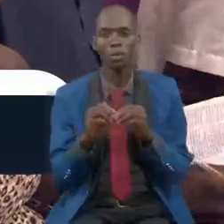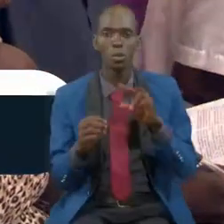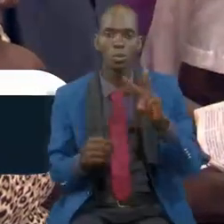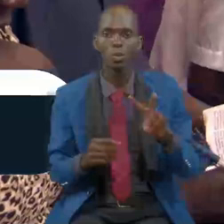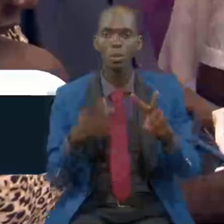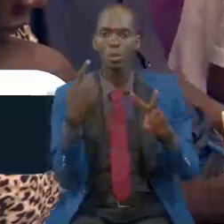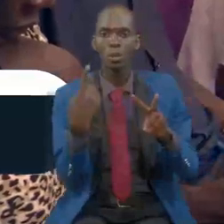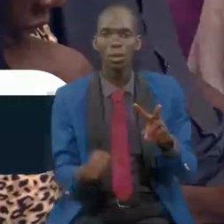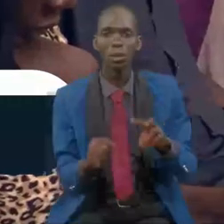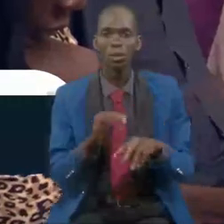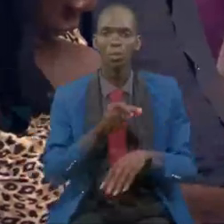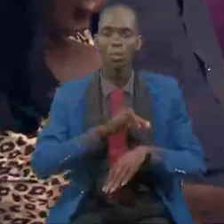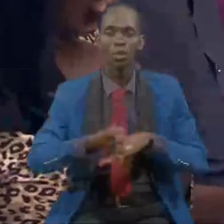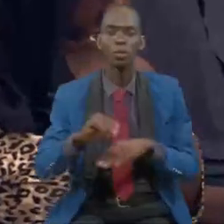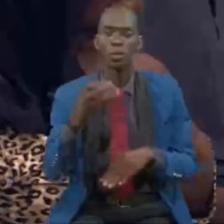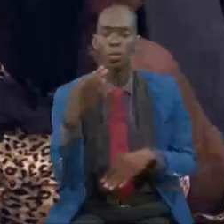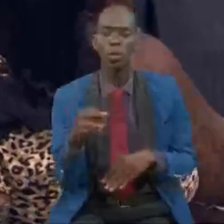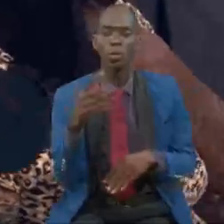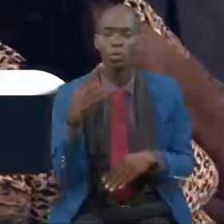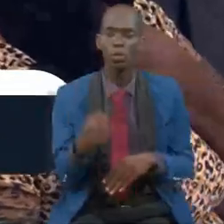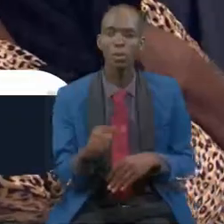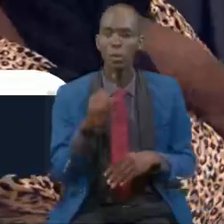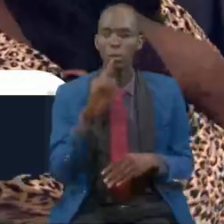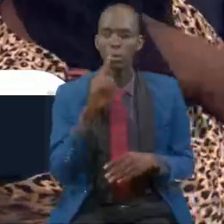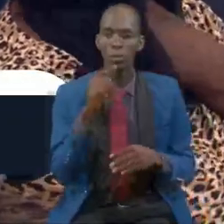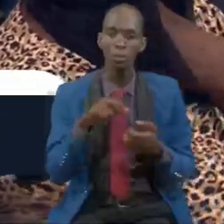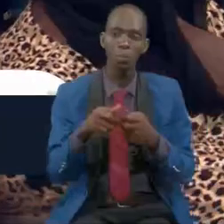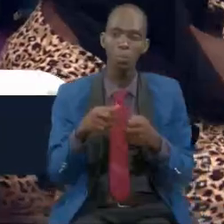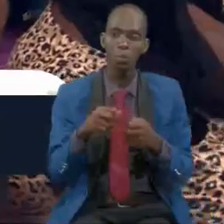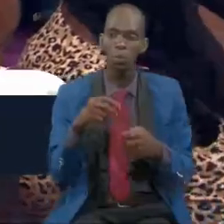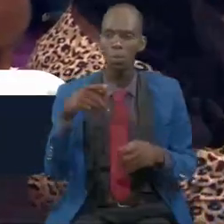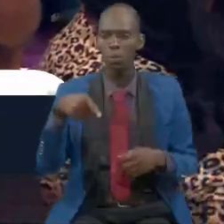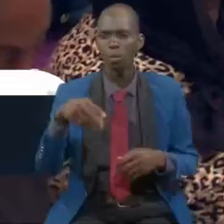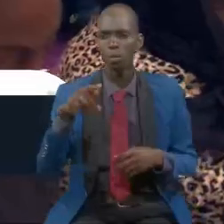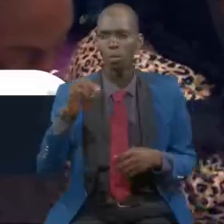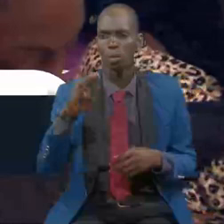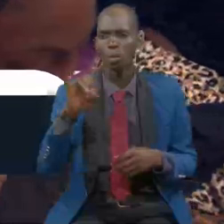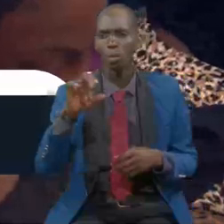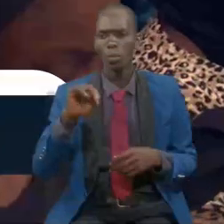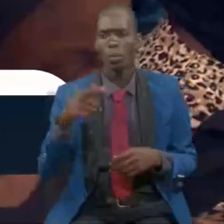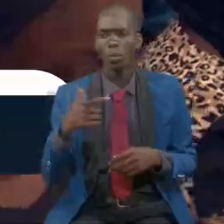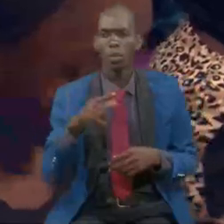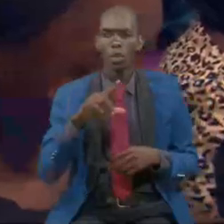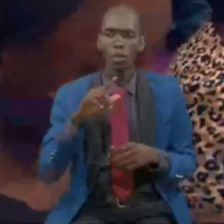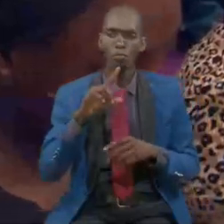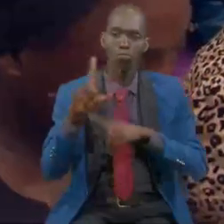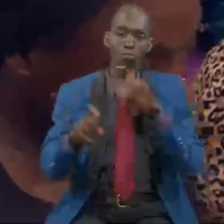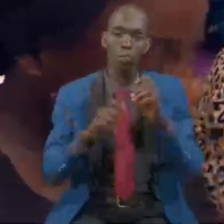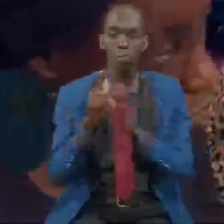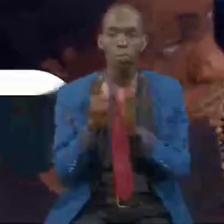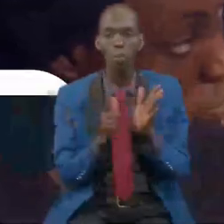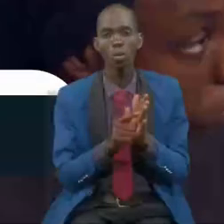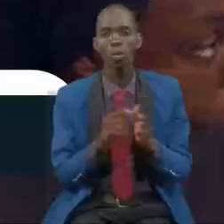ministère de la loi du Seigneur qui éprouve. 3, la force de la